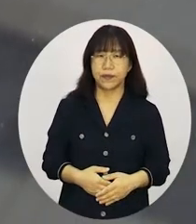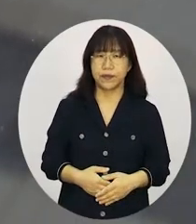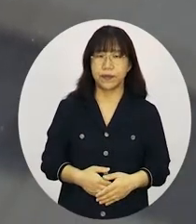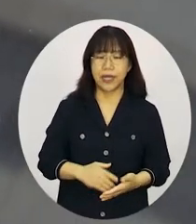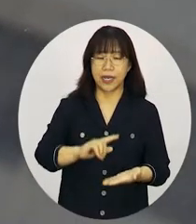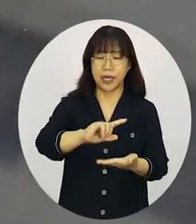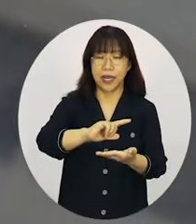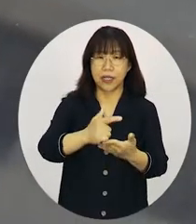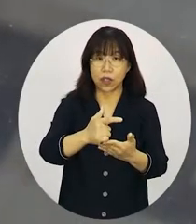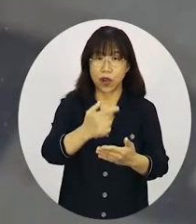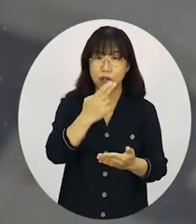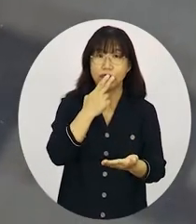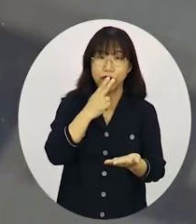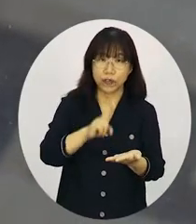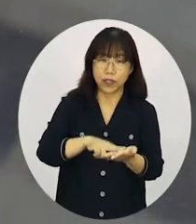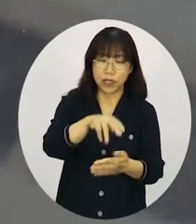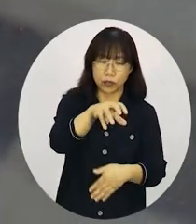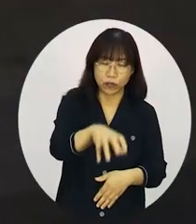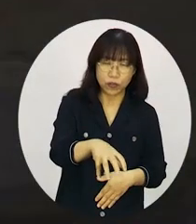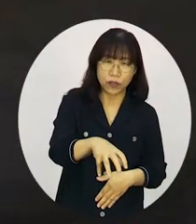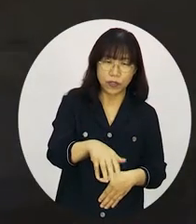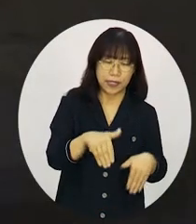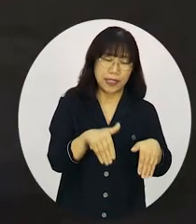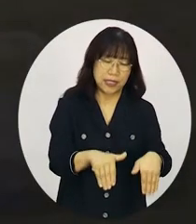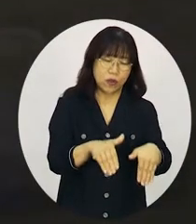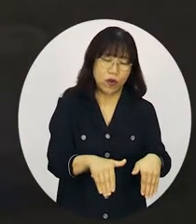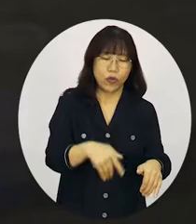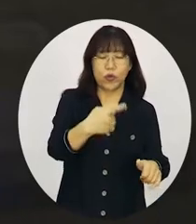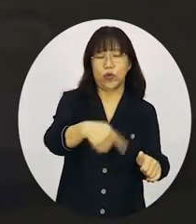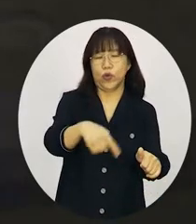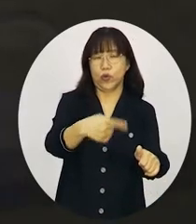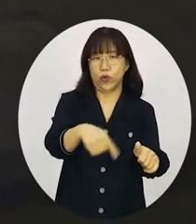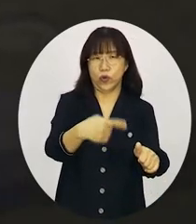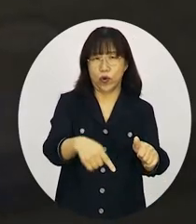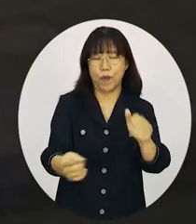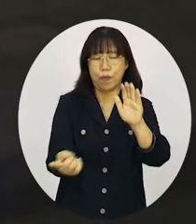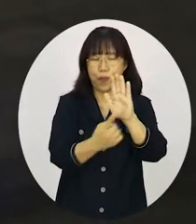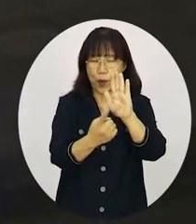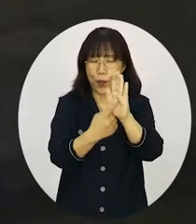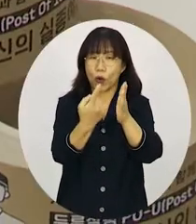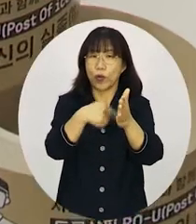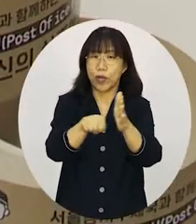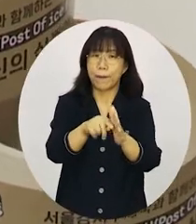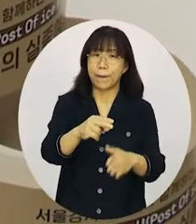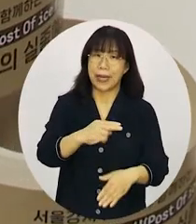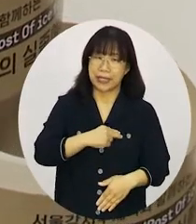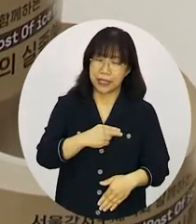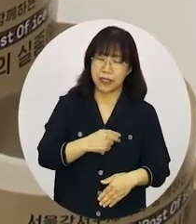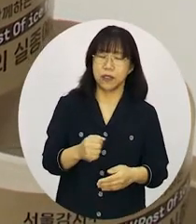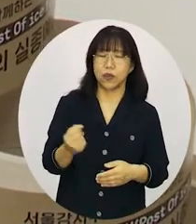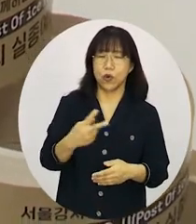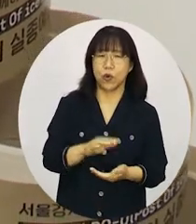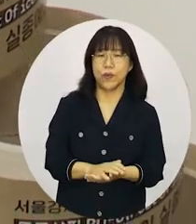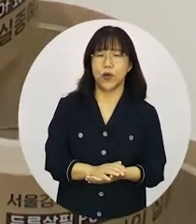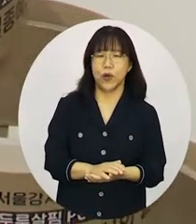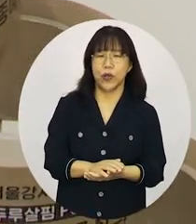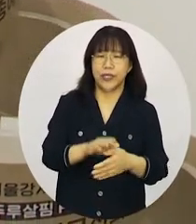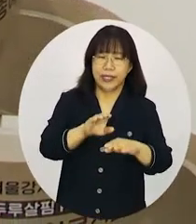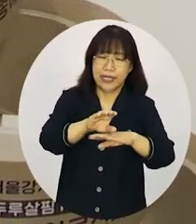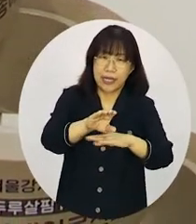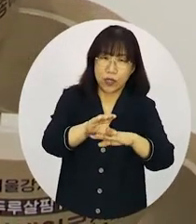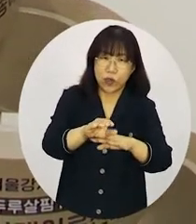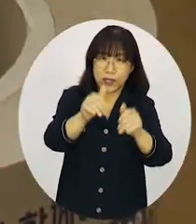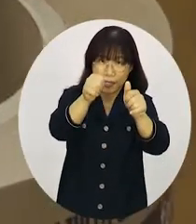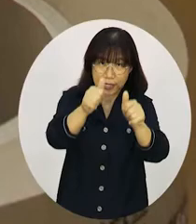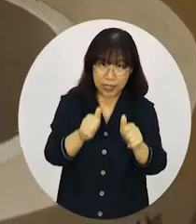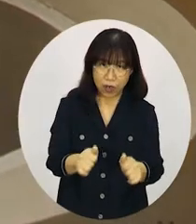치매안심센터는 앞으로 강서우체국 임직원을 대상으로 한 치매 교육을 시작으로 홍보효과 증대를 위한 배지와 촬영용